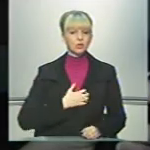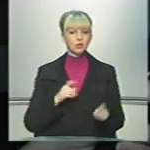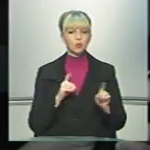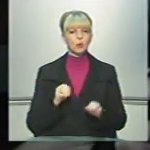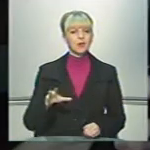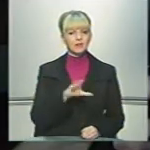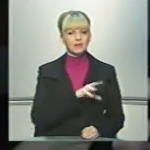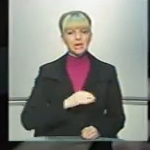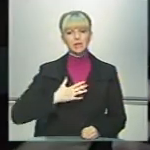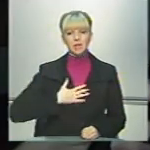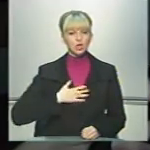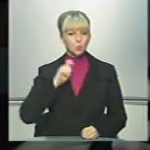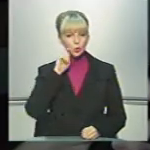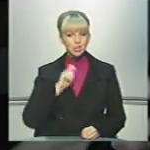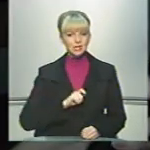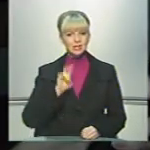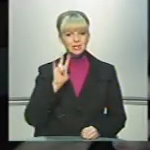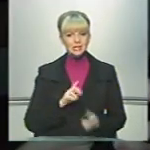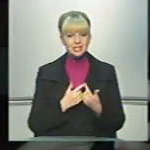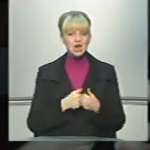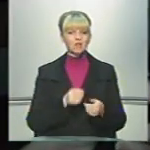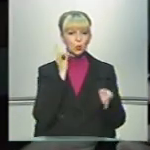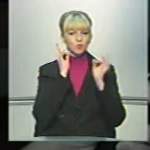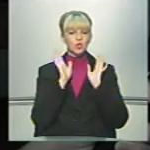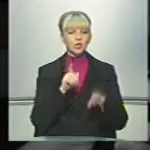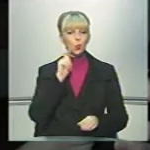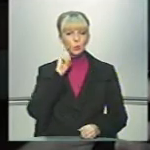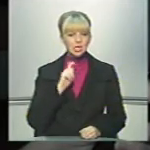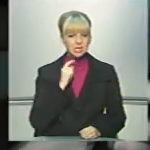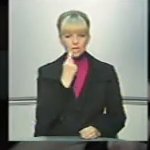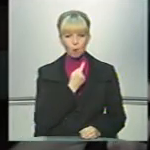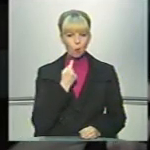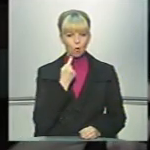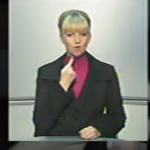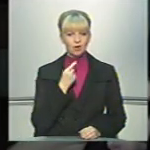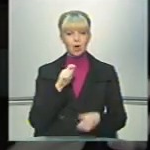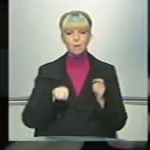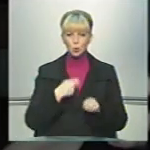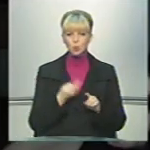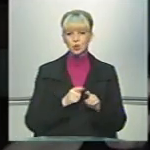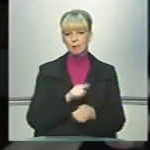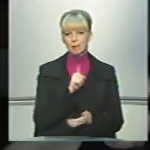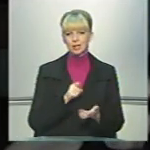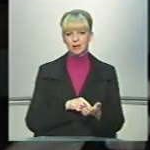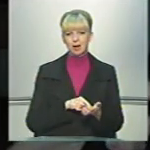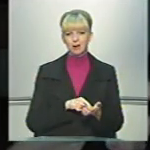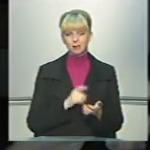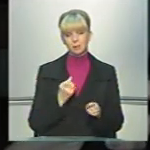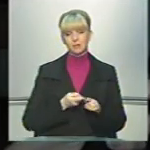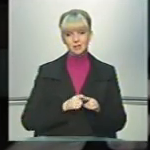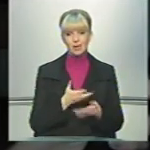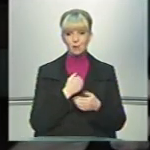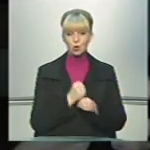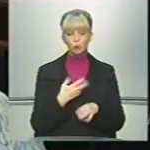в цій нашій українській церкві звучала українська мова, порушувати ці питання. І, власне, ми це і